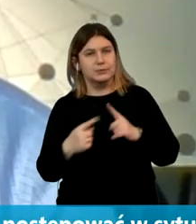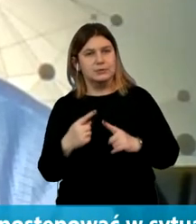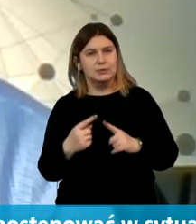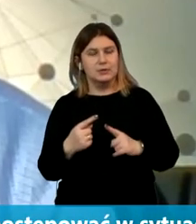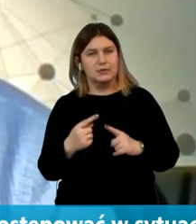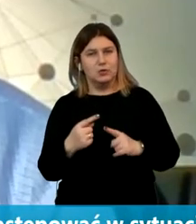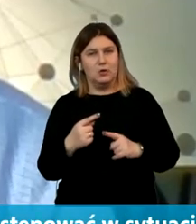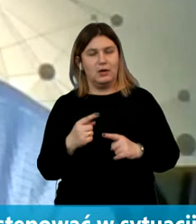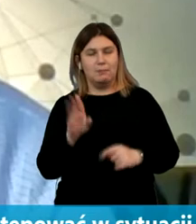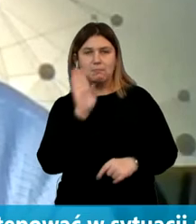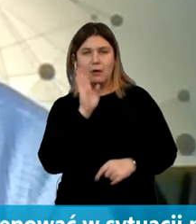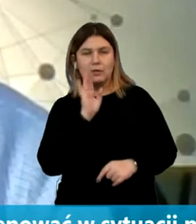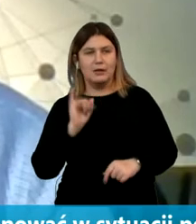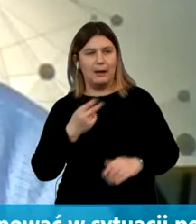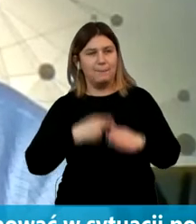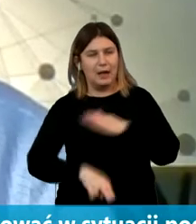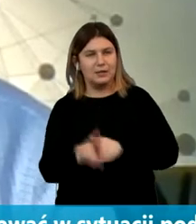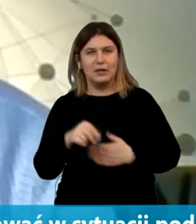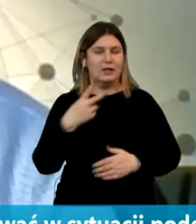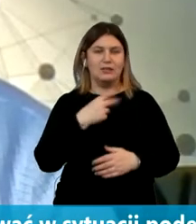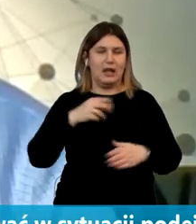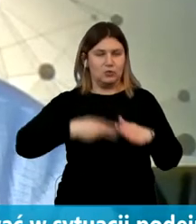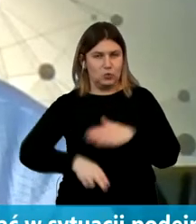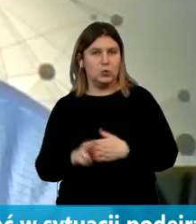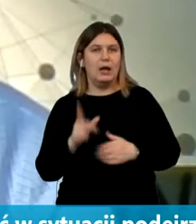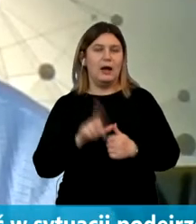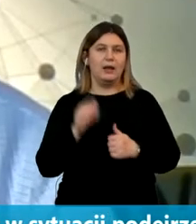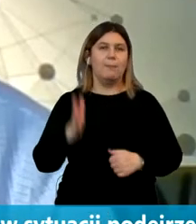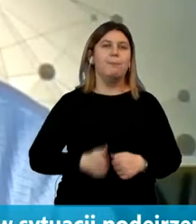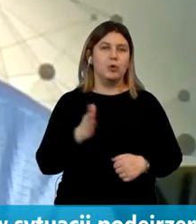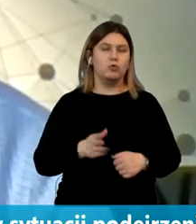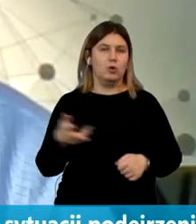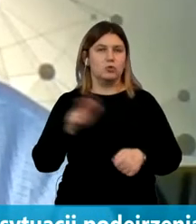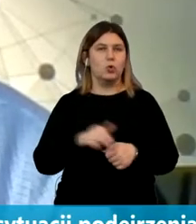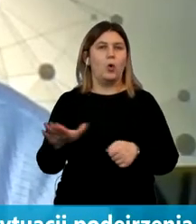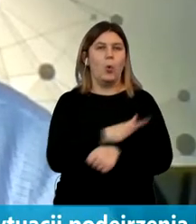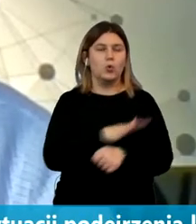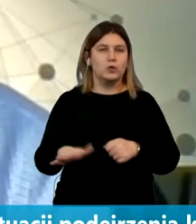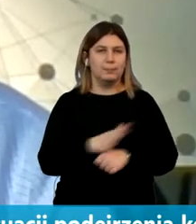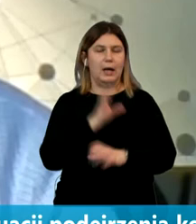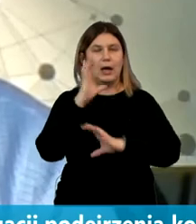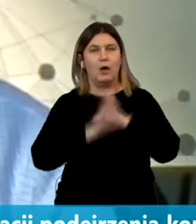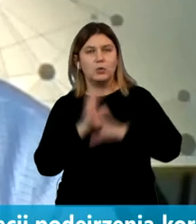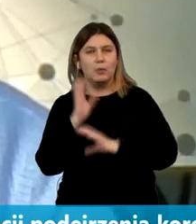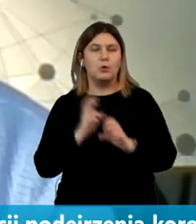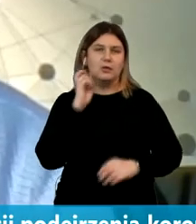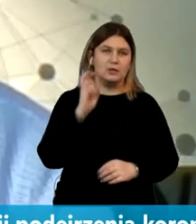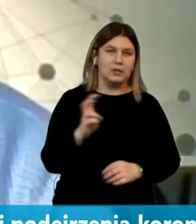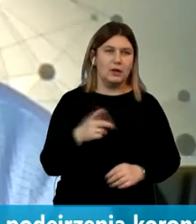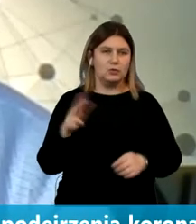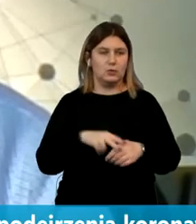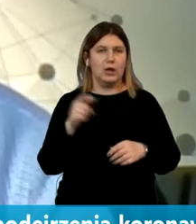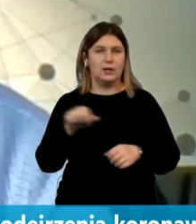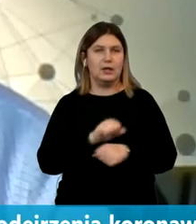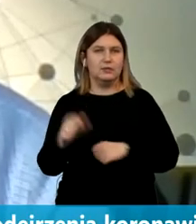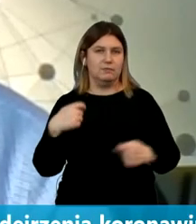namiastka metra, chociaż nie w tunelu, ale jednak pociągu, który uzupełnia komunikację publiczną, tą, która jest w Szczecinie. Myślę, że to